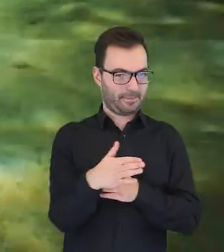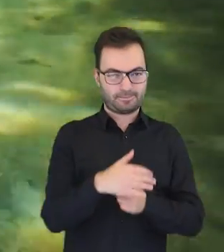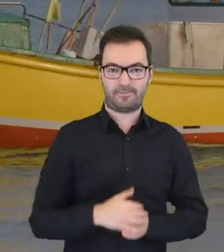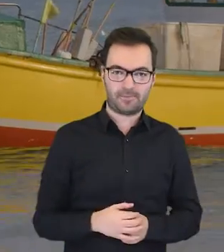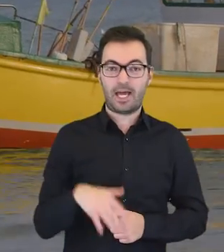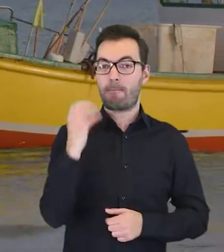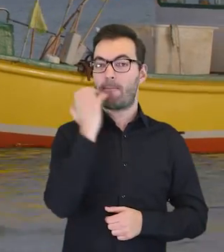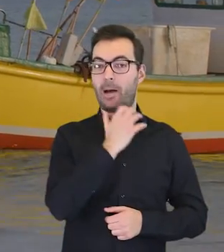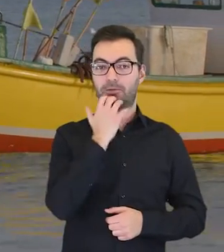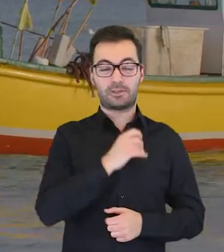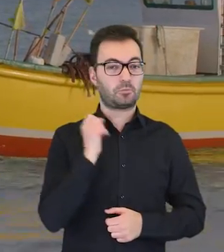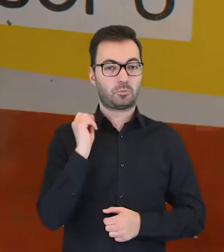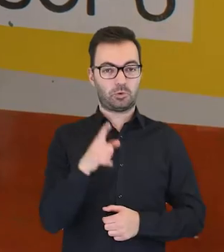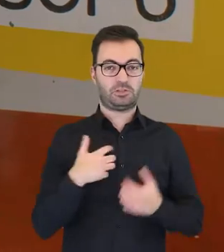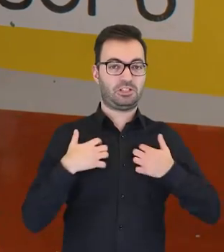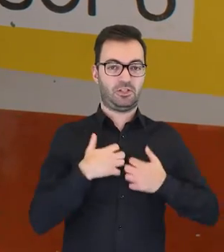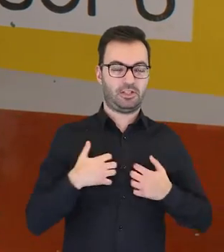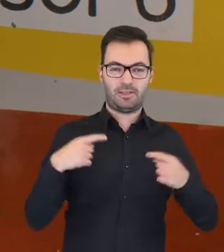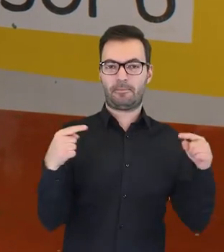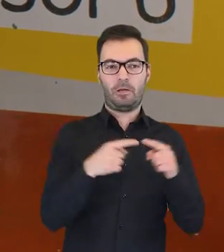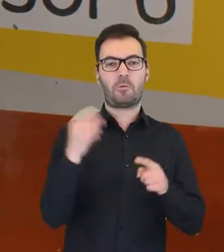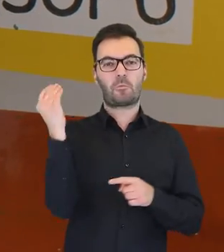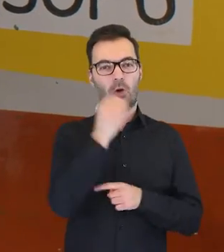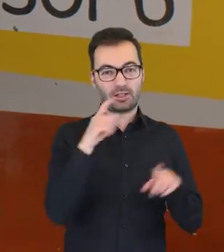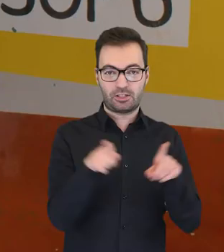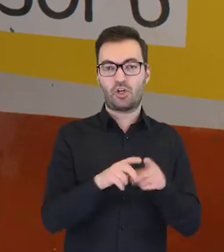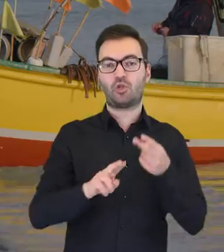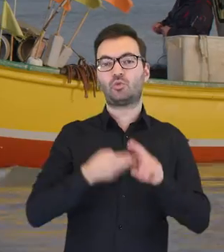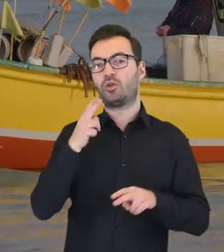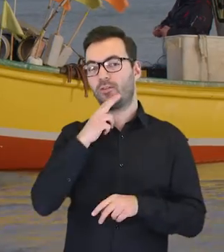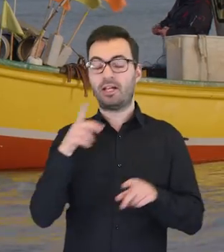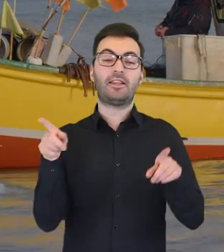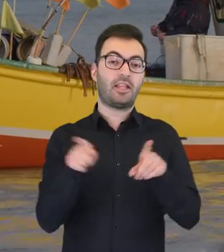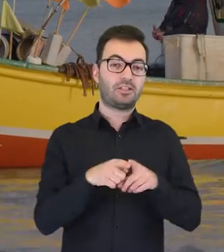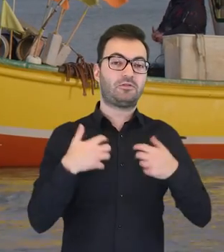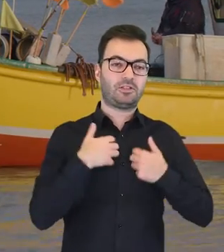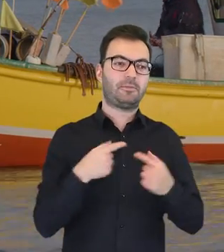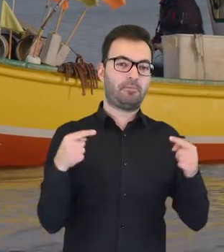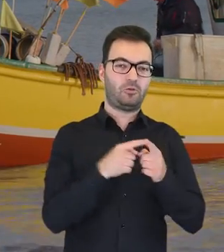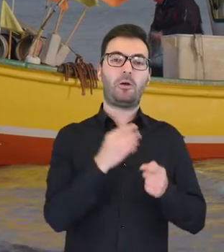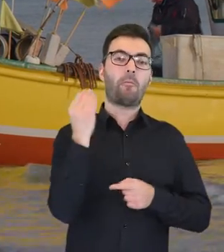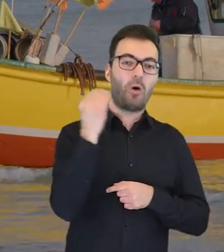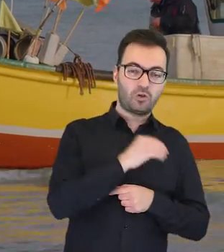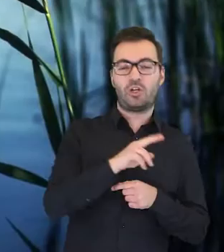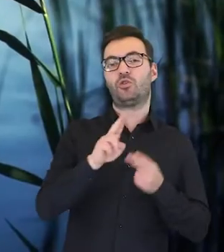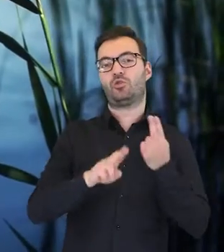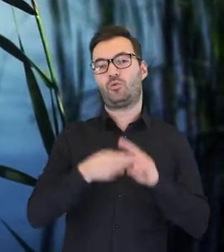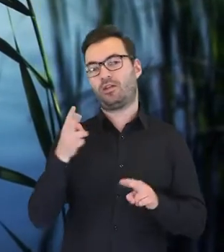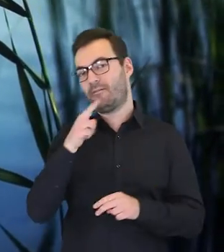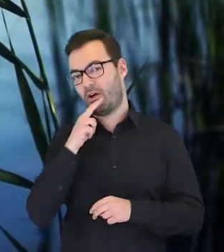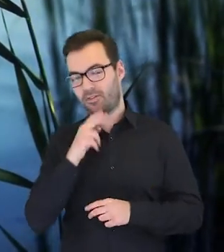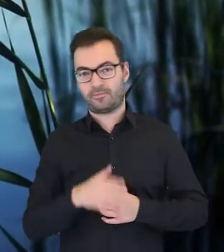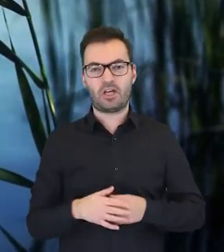żyją. W Bałtyku możemy spotkać zwierzęta zarówno morskie, jak i słodkowodne oraz te, które żyją i w morzu, i w wodach